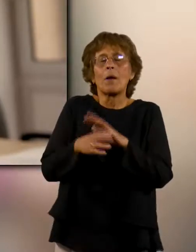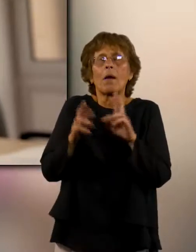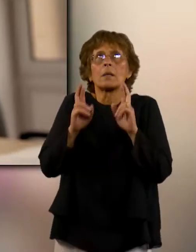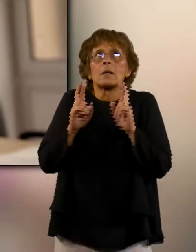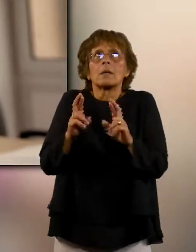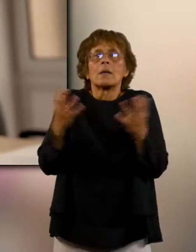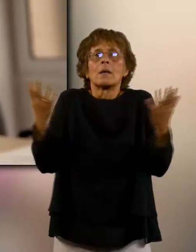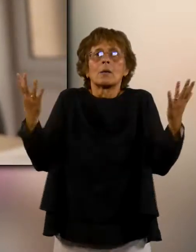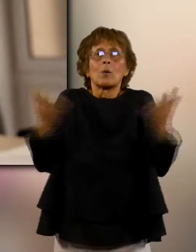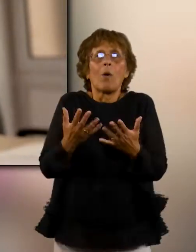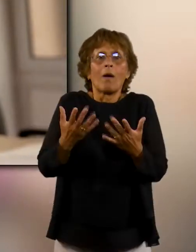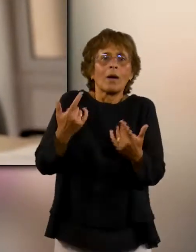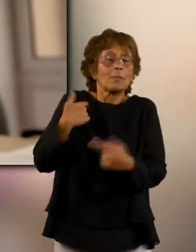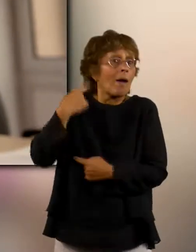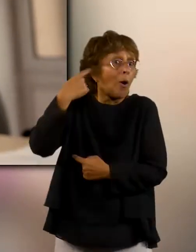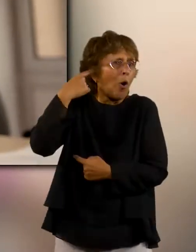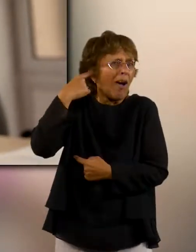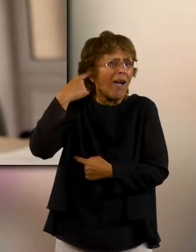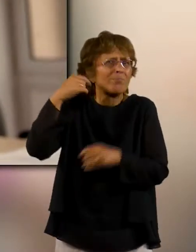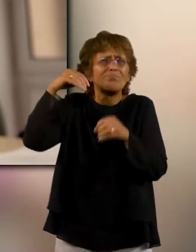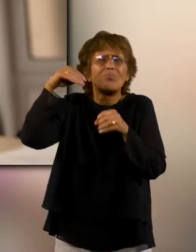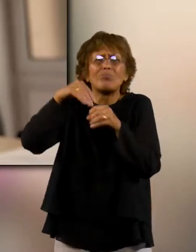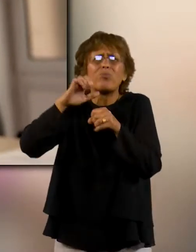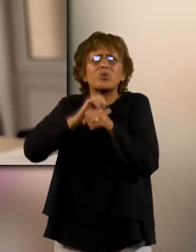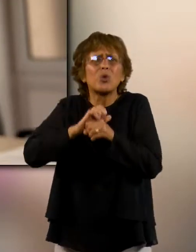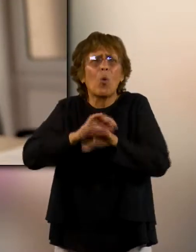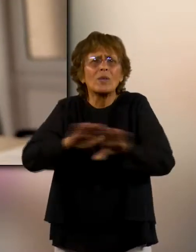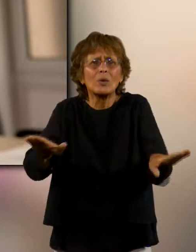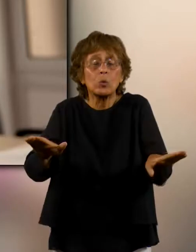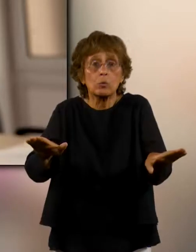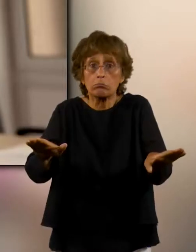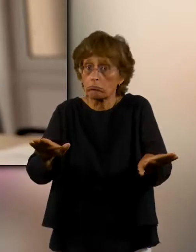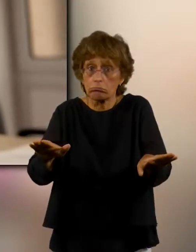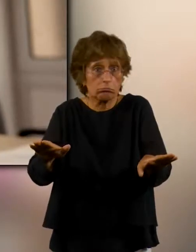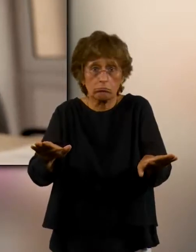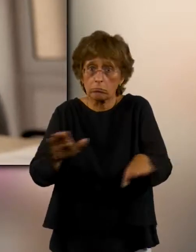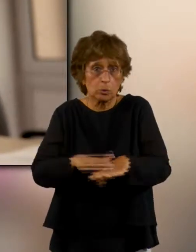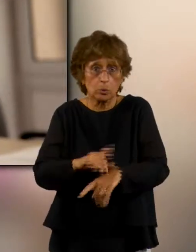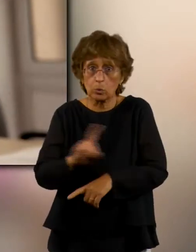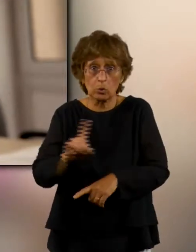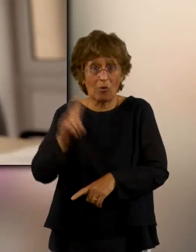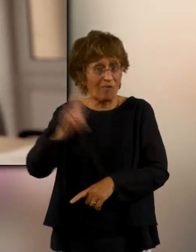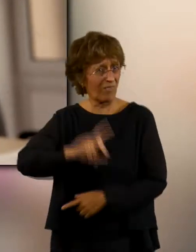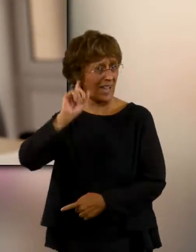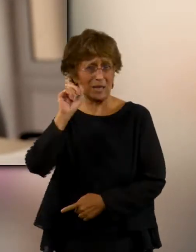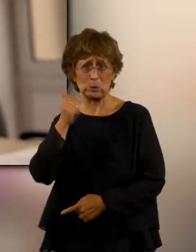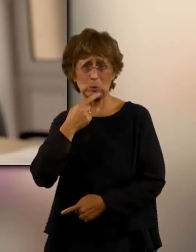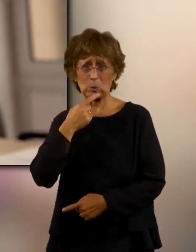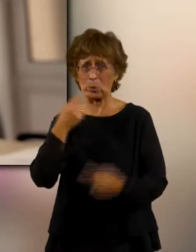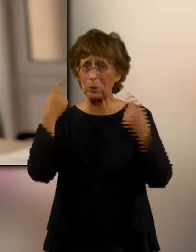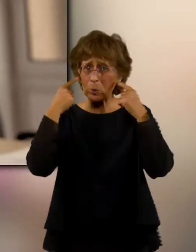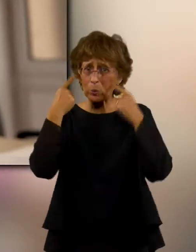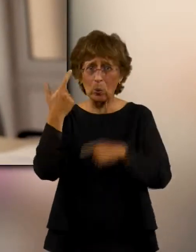oreilles et tout ça, mais en fait, non. Elle était vraiment sourde, bilatérale, profonde. Et du coup,